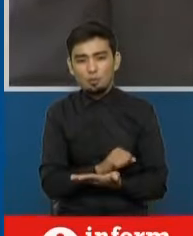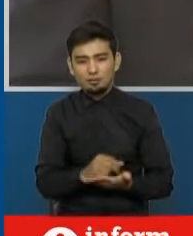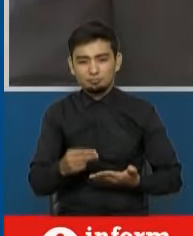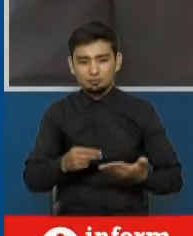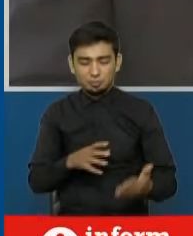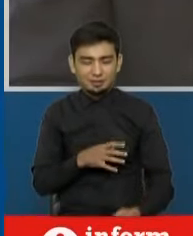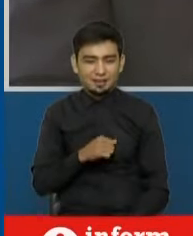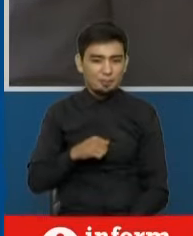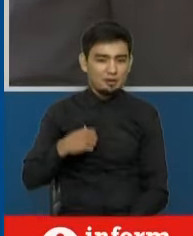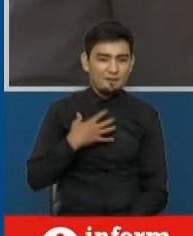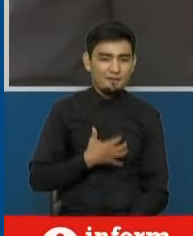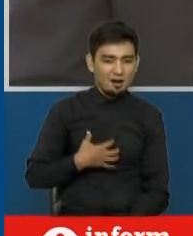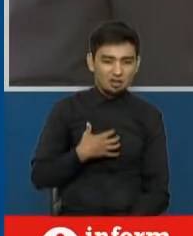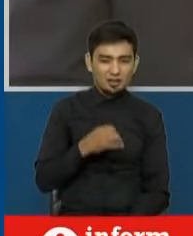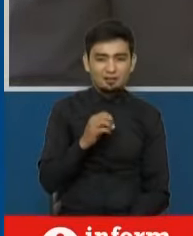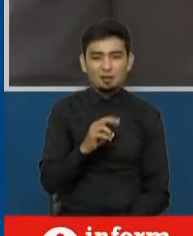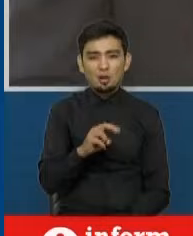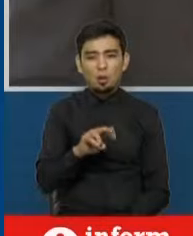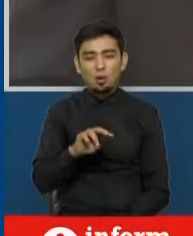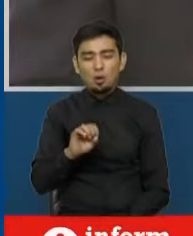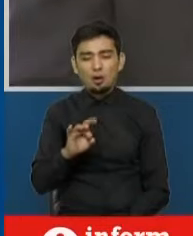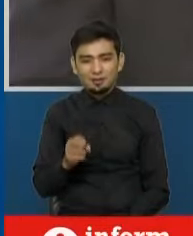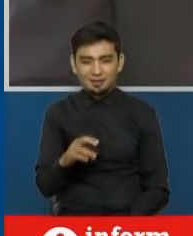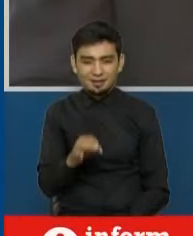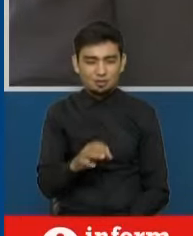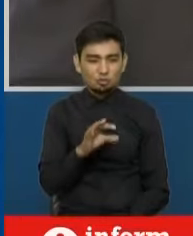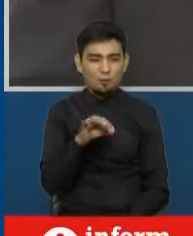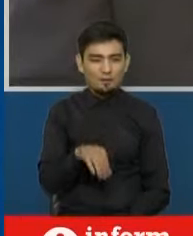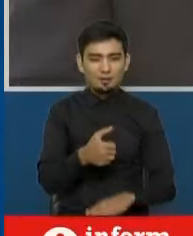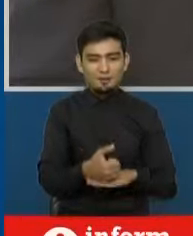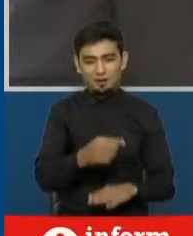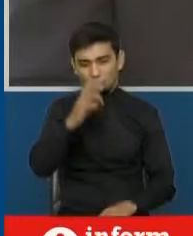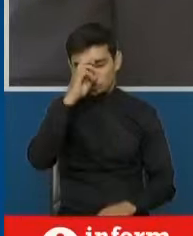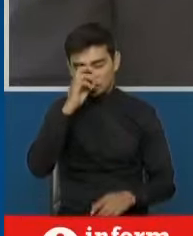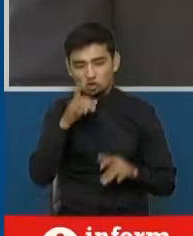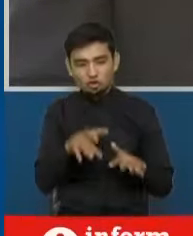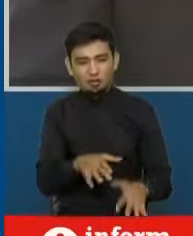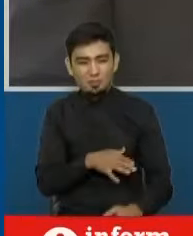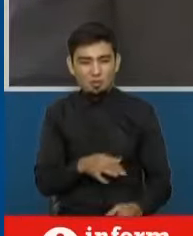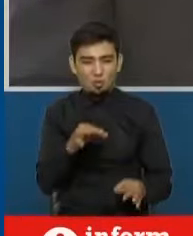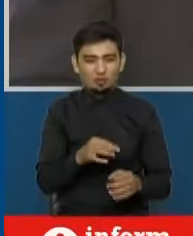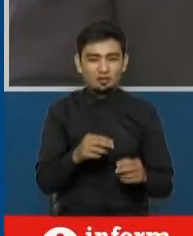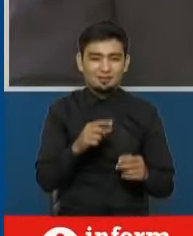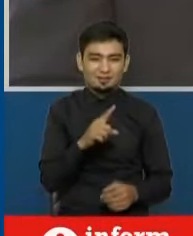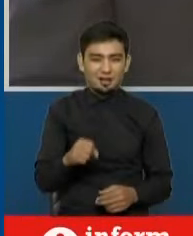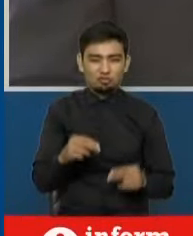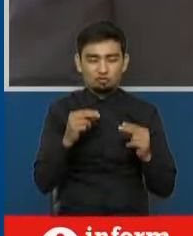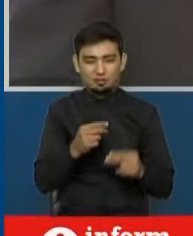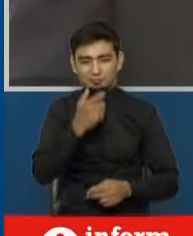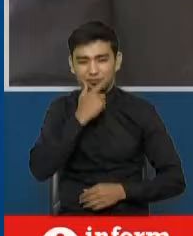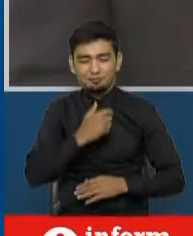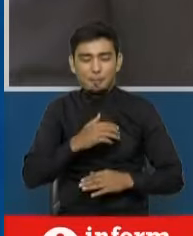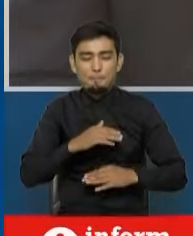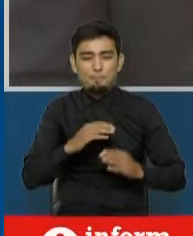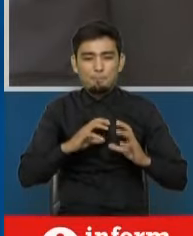самых важных стала Астанинская декларация и решение Совета глав государств о мировом единстве за справедливый мир, согласие и